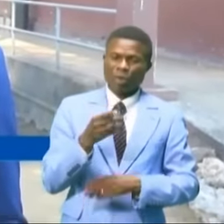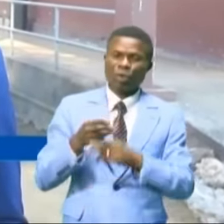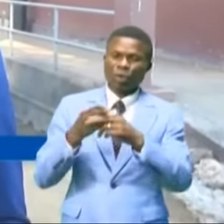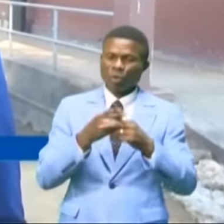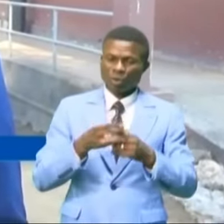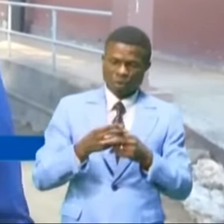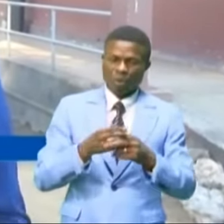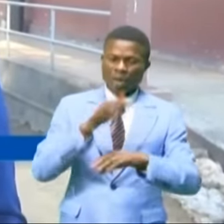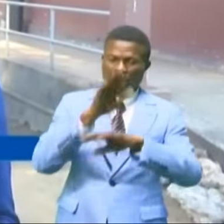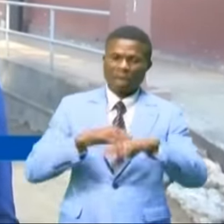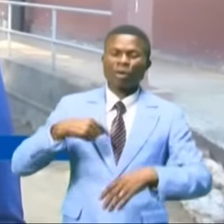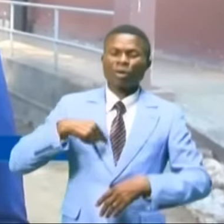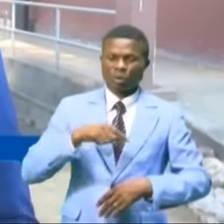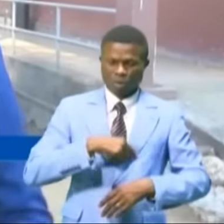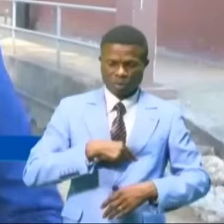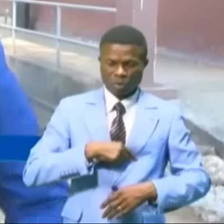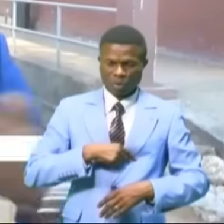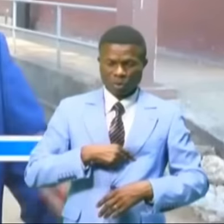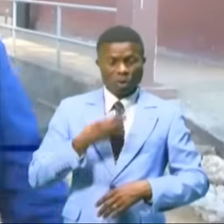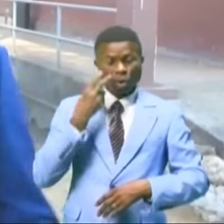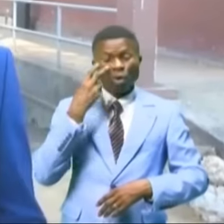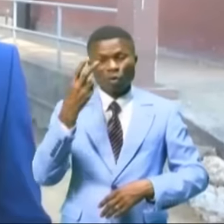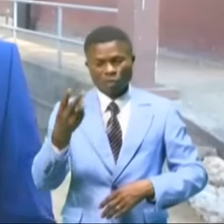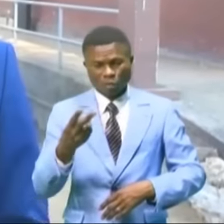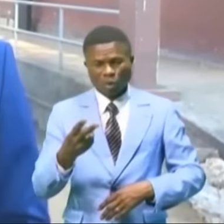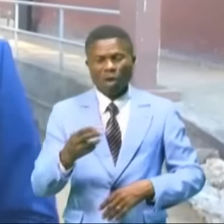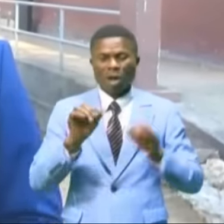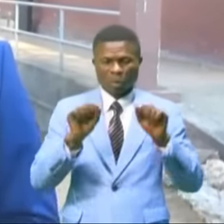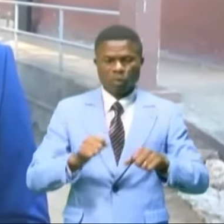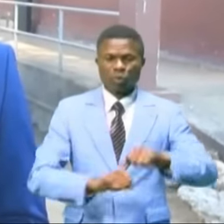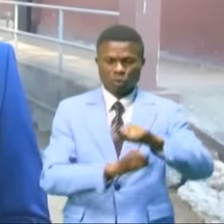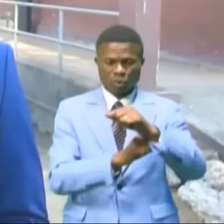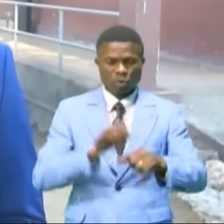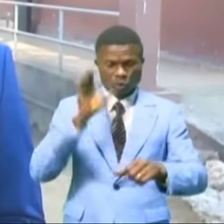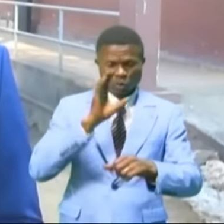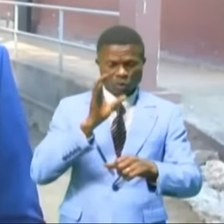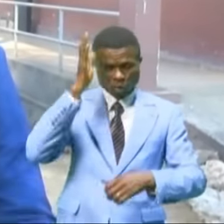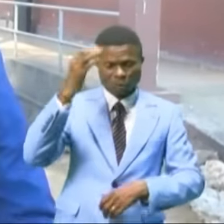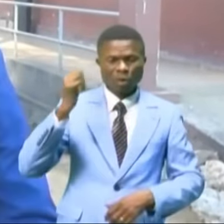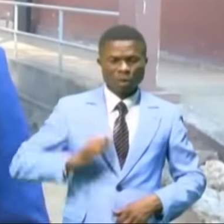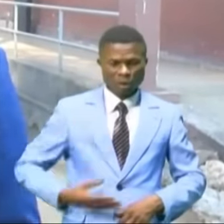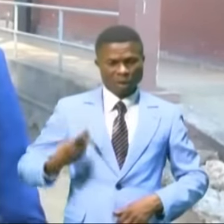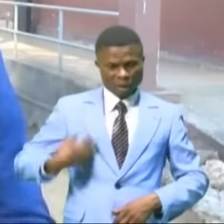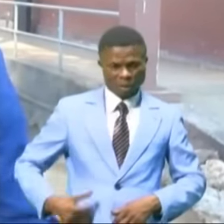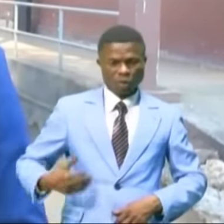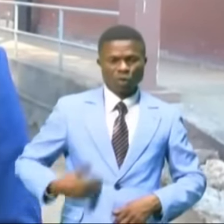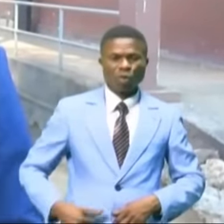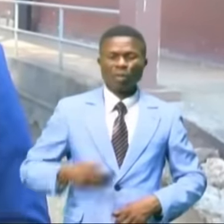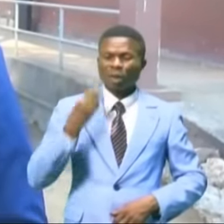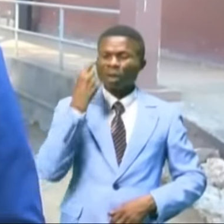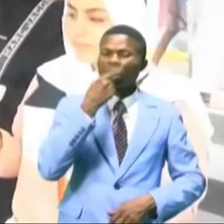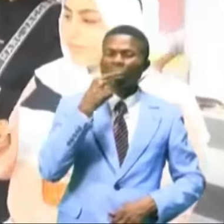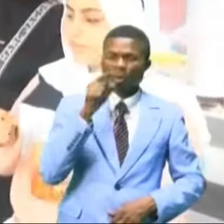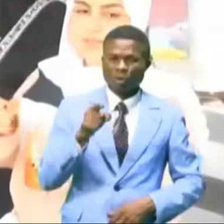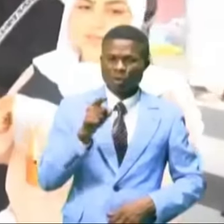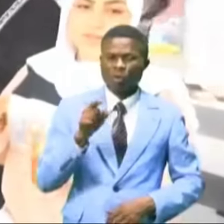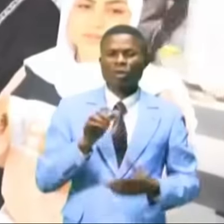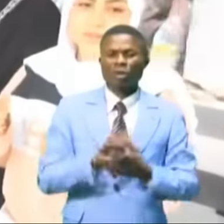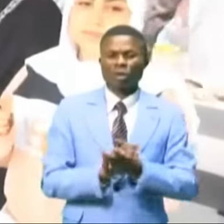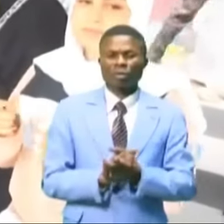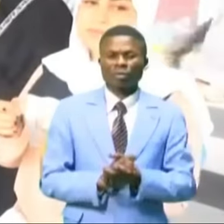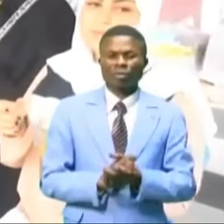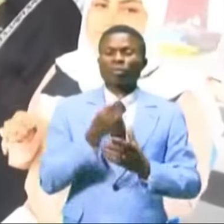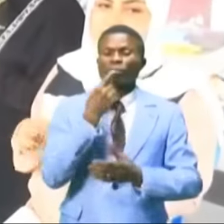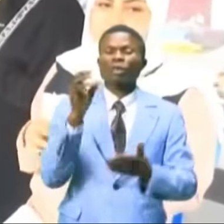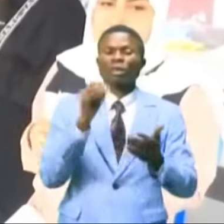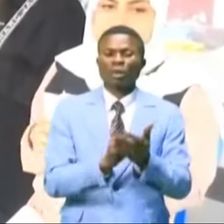nous appeler et on va les enregistrer et on pourra les programmer pour nos prochaines campagne qu'on va lancer d'ici bientôt. Il faut